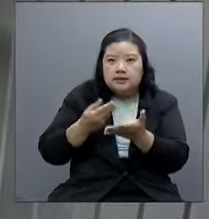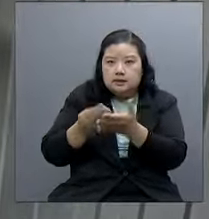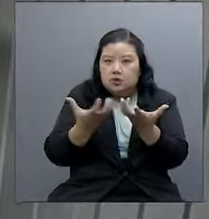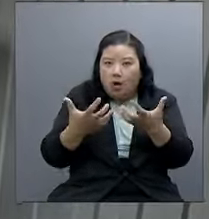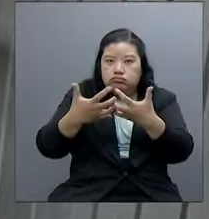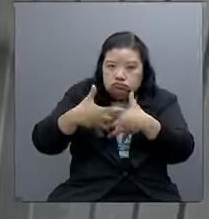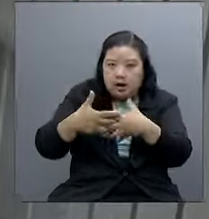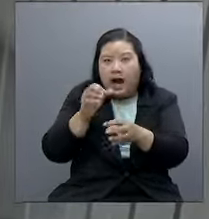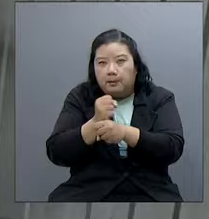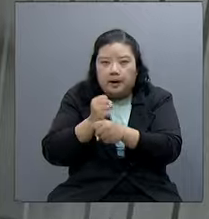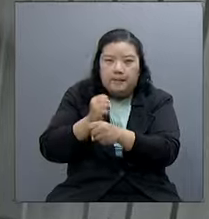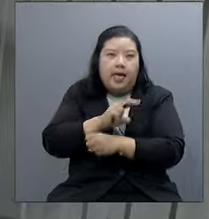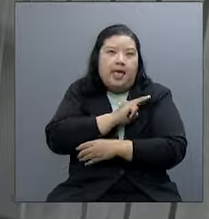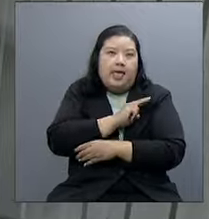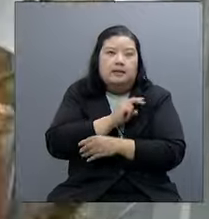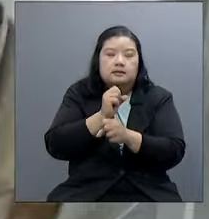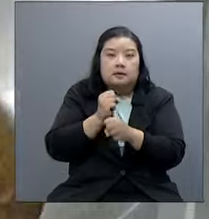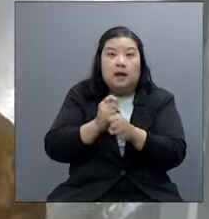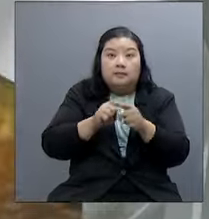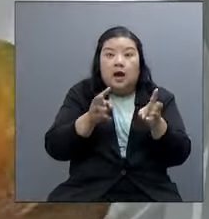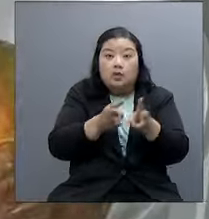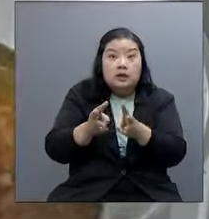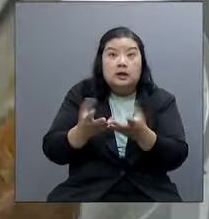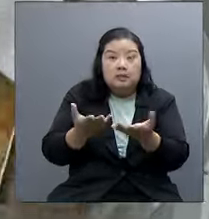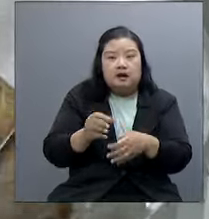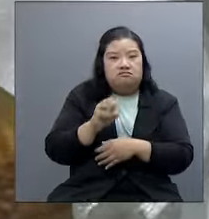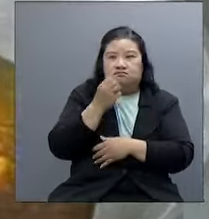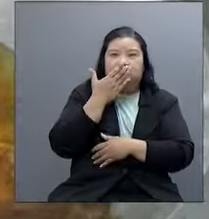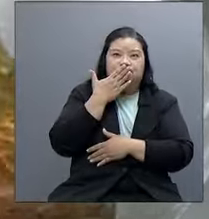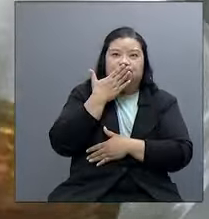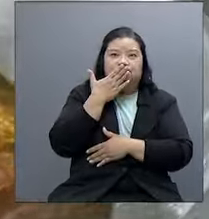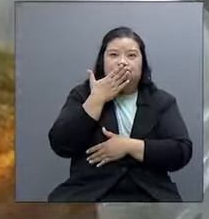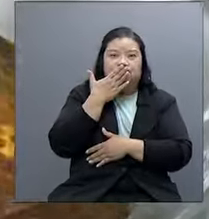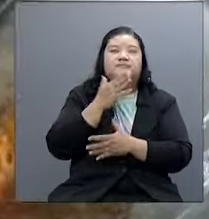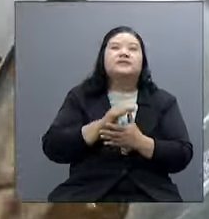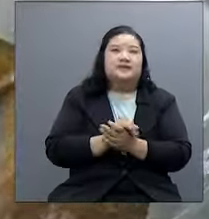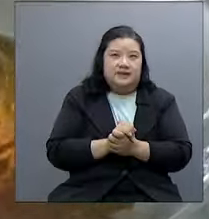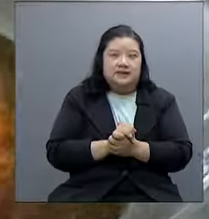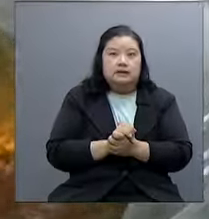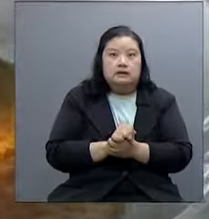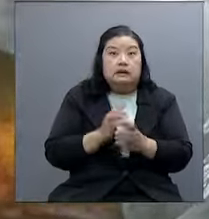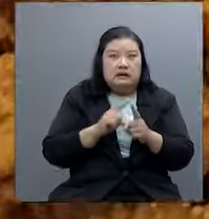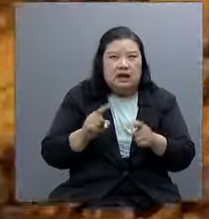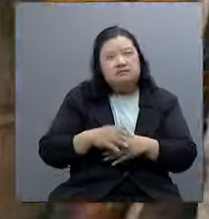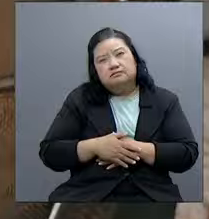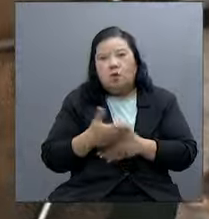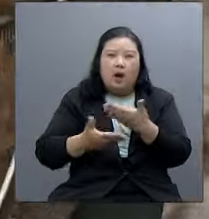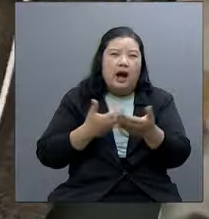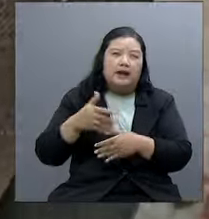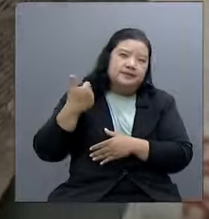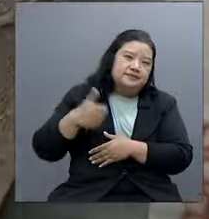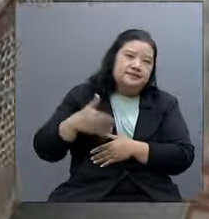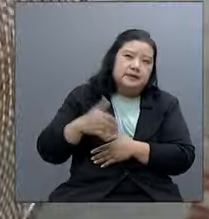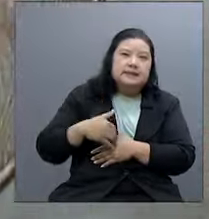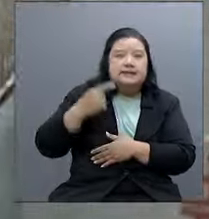สำหบสดัน้ันมาลองทำดู battananกไดบอกว่เป็เคื่อง ciaoขางพี่สาวิชน